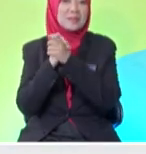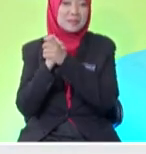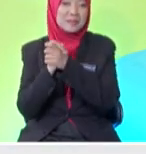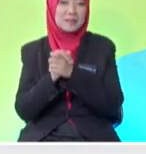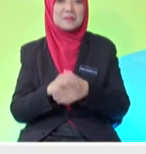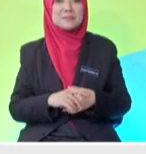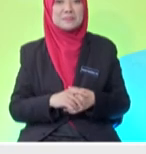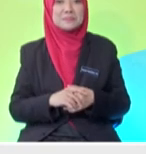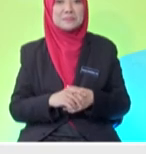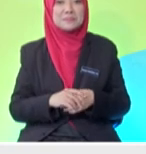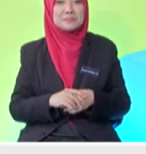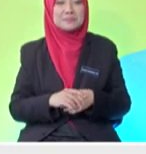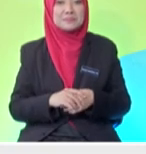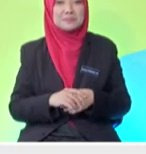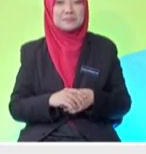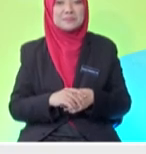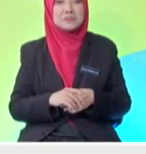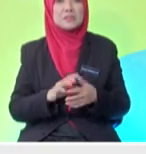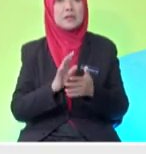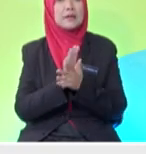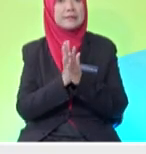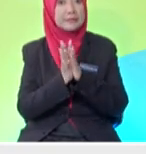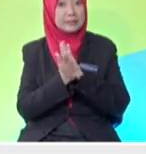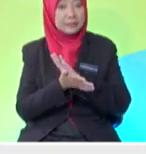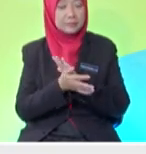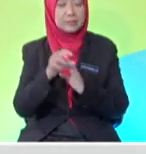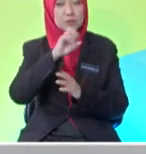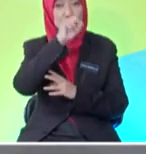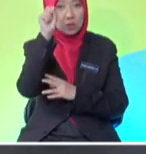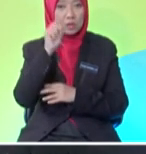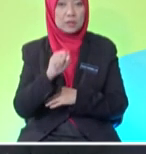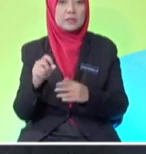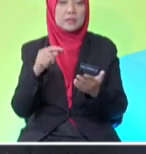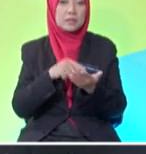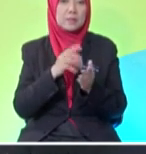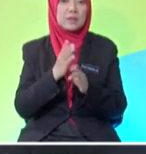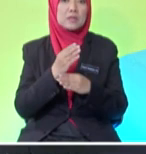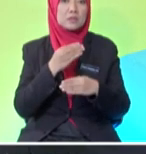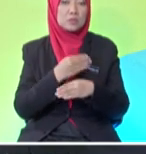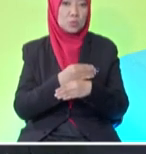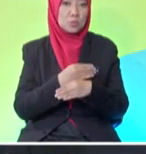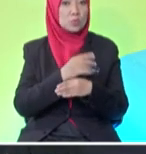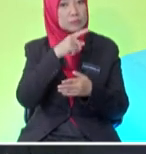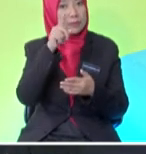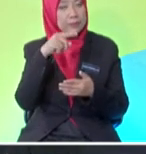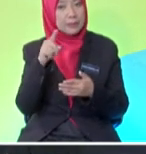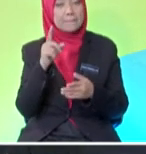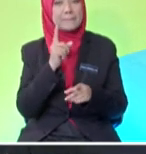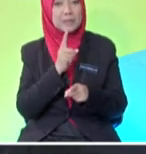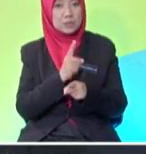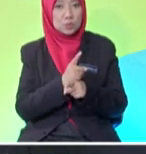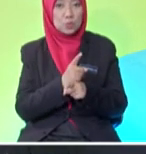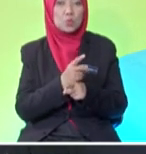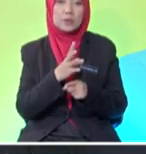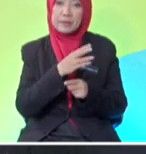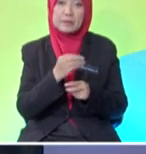Oke baik jadi soalnya begini adalah soal berbentuk tanda betul dan tanda betul ada salah